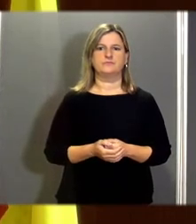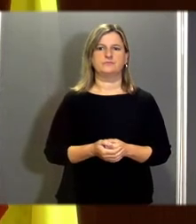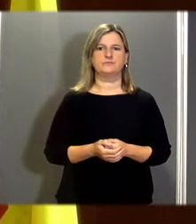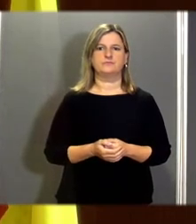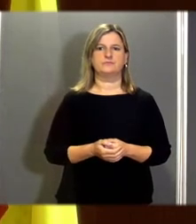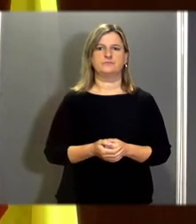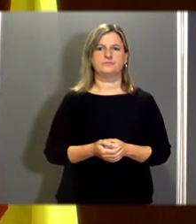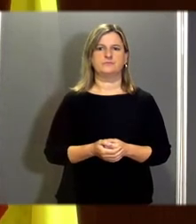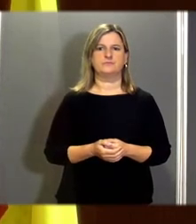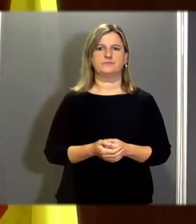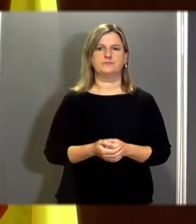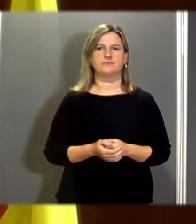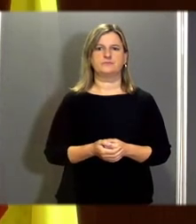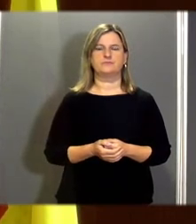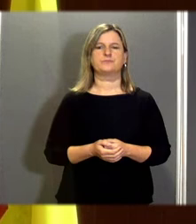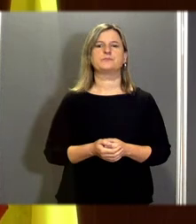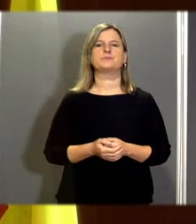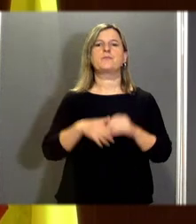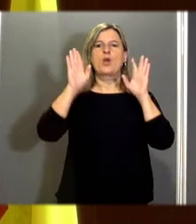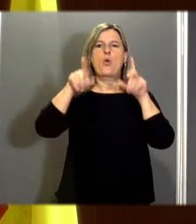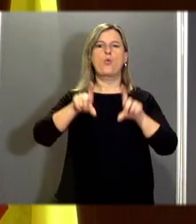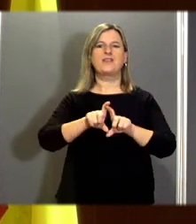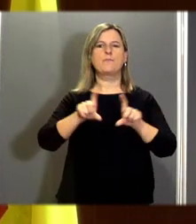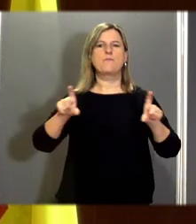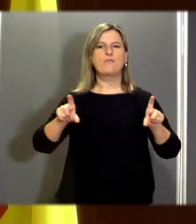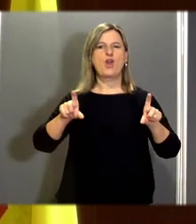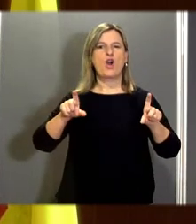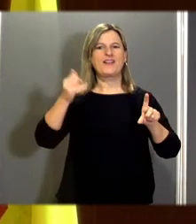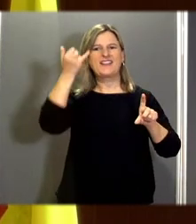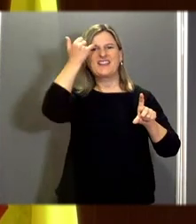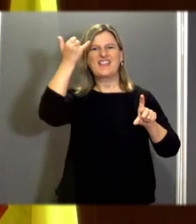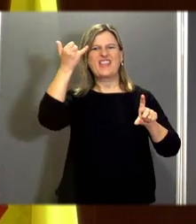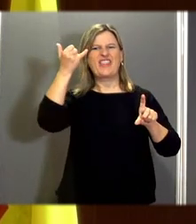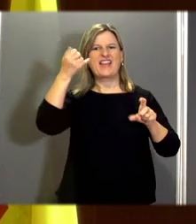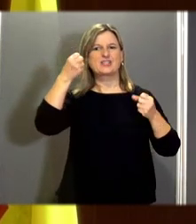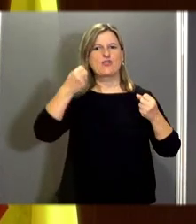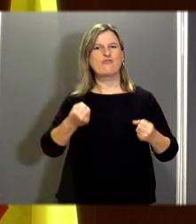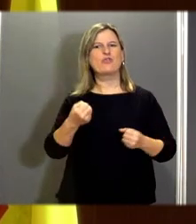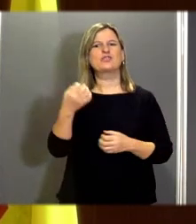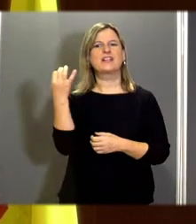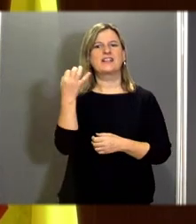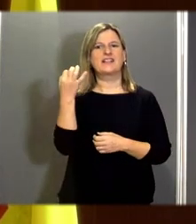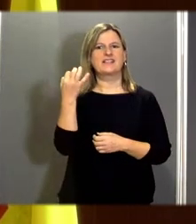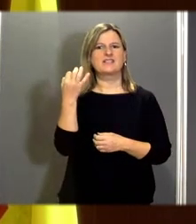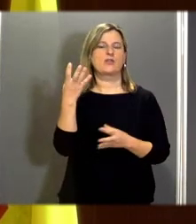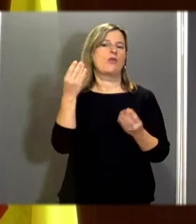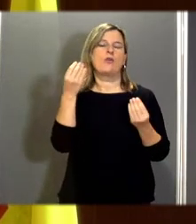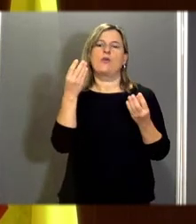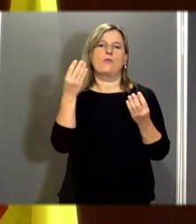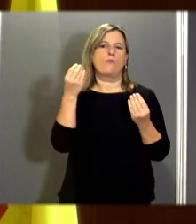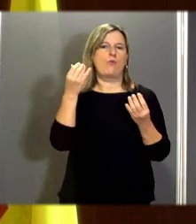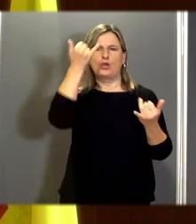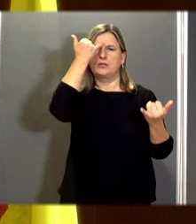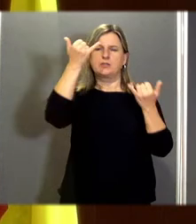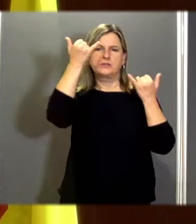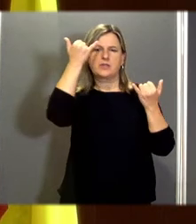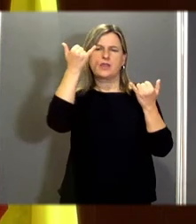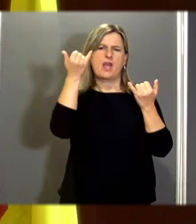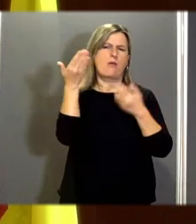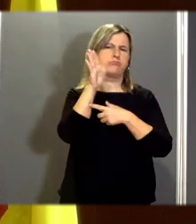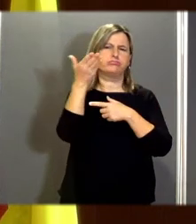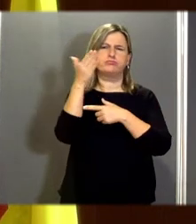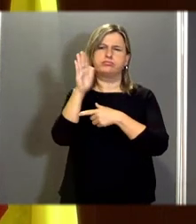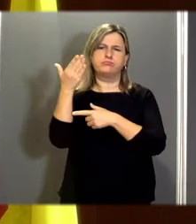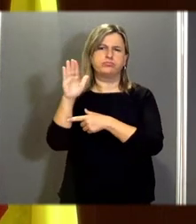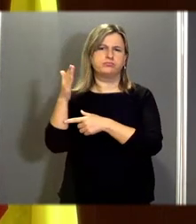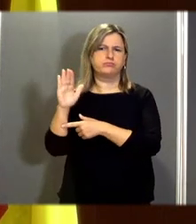Entrem finalment en l'últim bloc d'idees força. Realment n'han quedat moltes, va haver-hi molta pluja d'idees